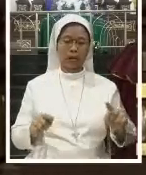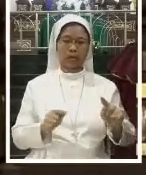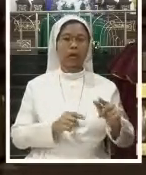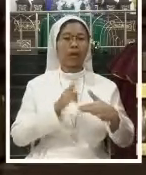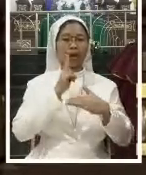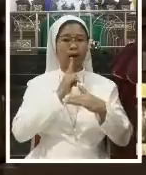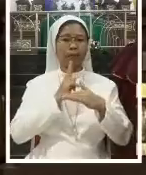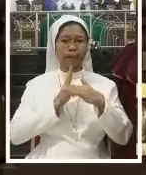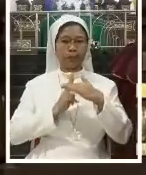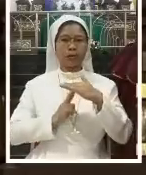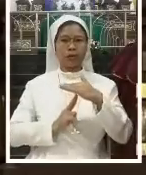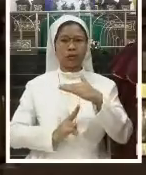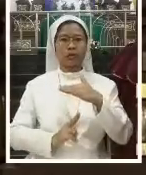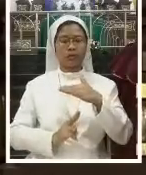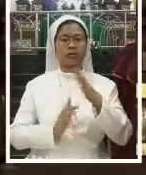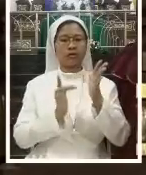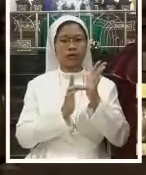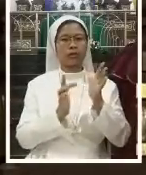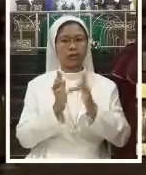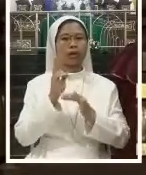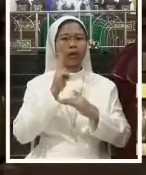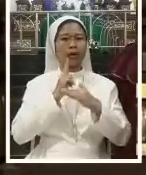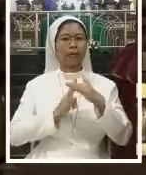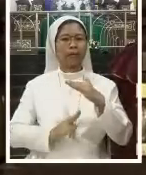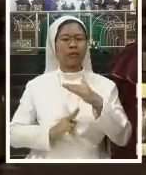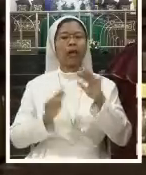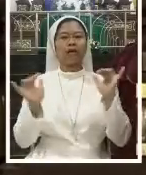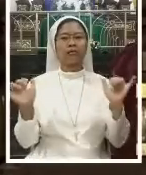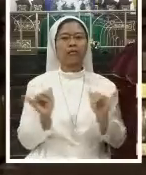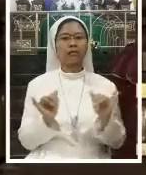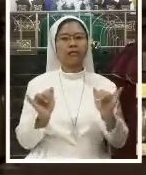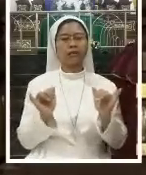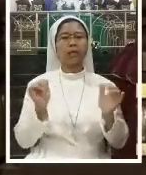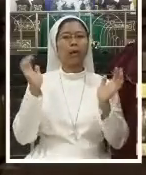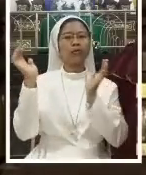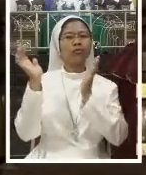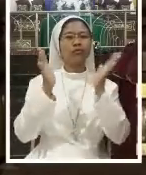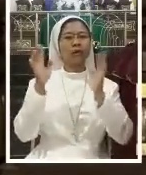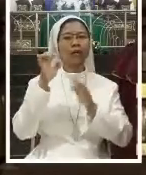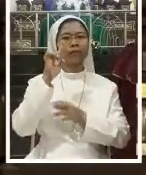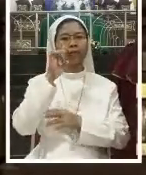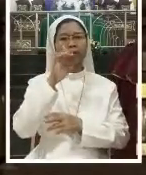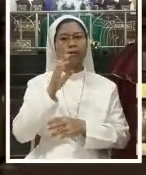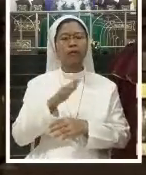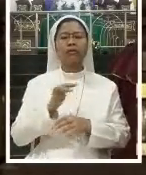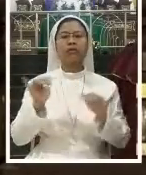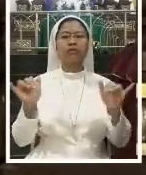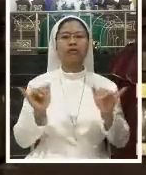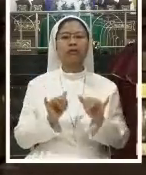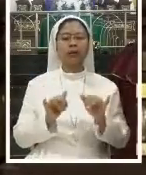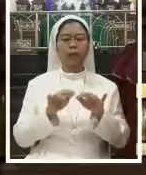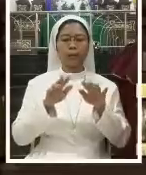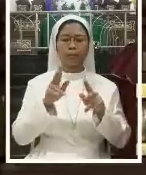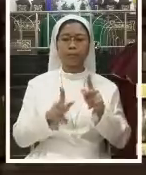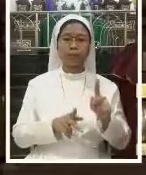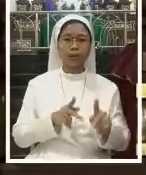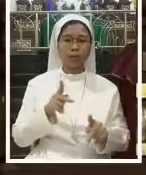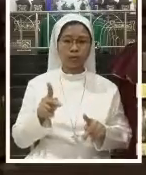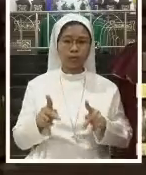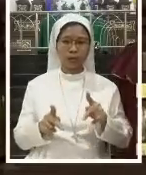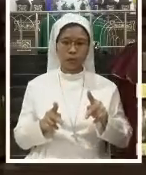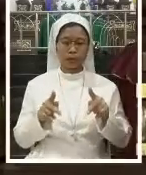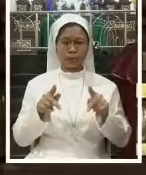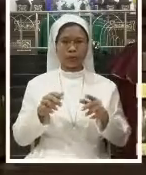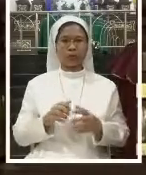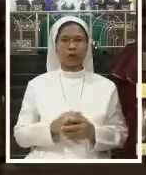kundi nagpakumbaba, naging siring sa oripon, naging siring sa tawo, asin